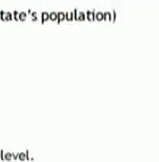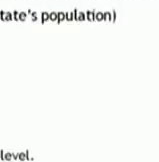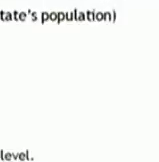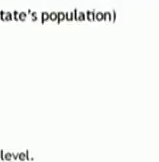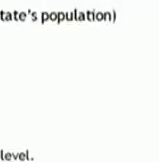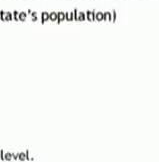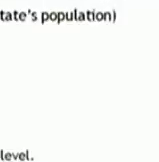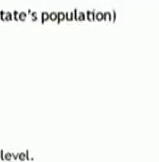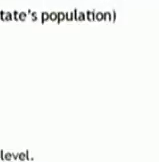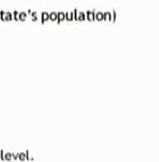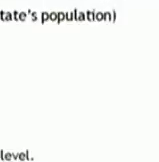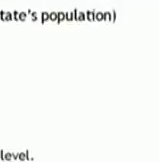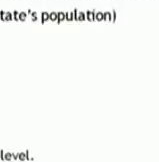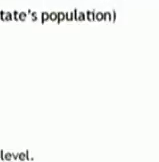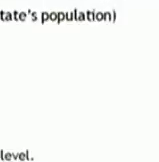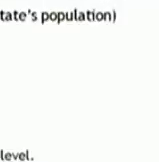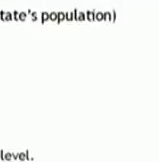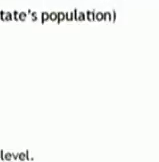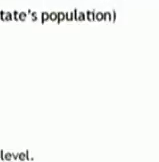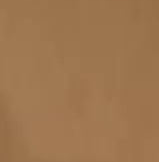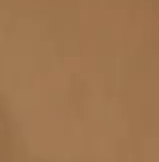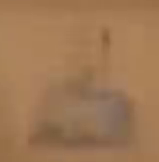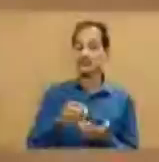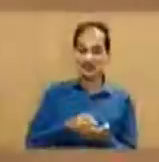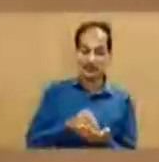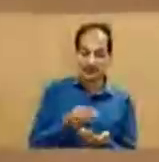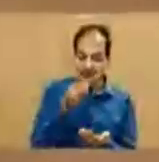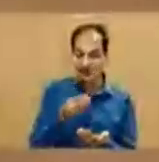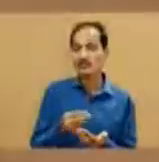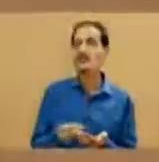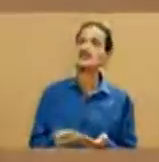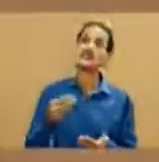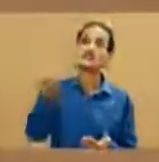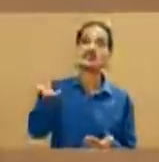ଚାଉଳ ଅର୍ ଗହମ ଫେୟାର୍ ପ୍ରାଇସ୍ ସପ୍ରେ ପହଞ୍ଚାଇ ପାରୁଛୁ।